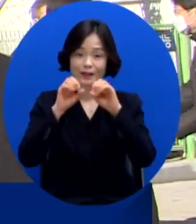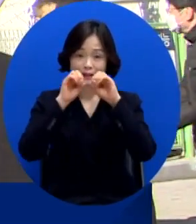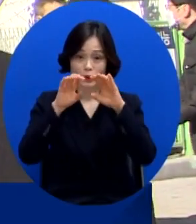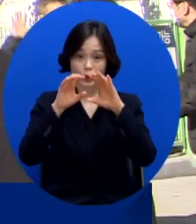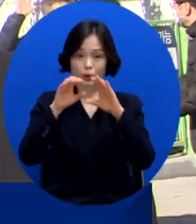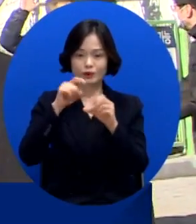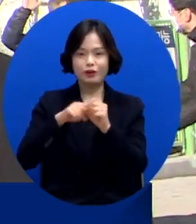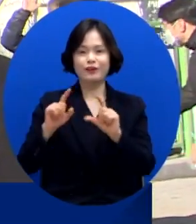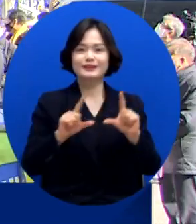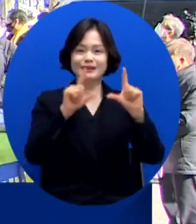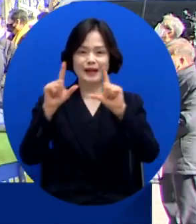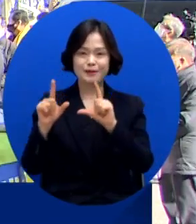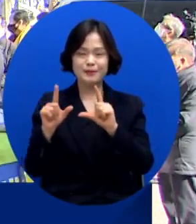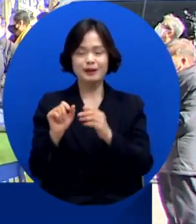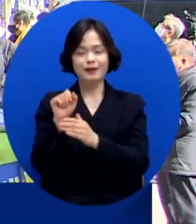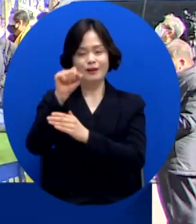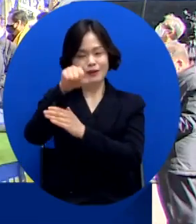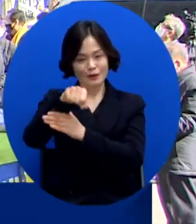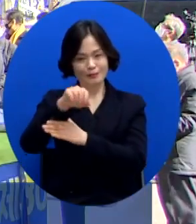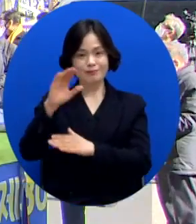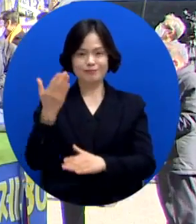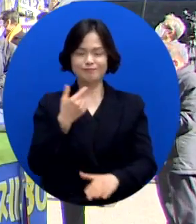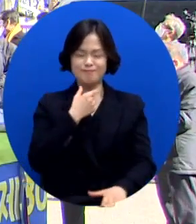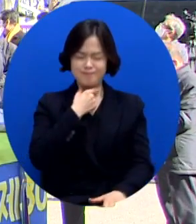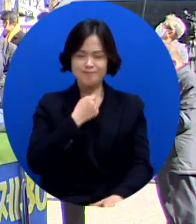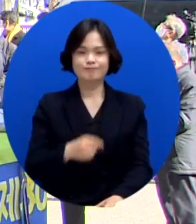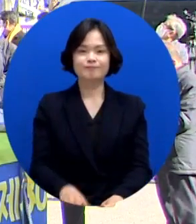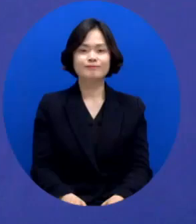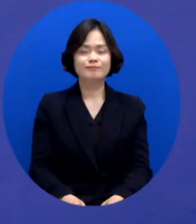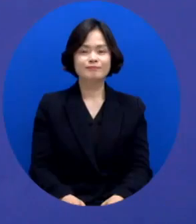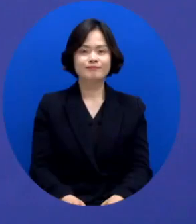안에서 열매를 맺어가기를 바랍니다.